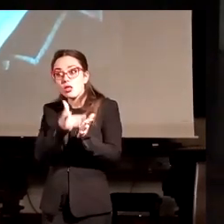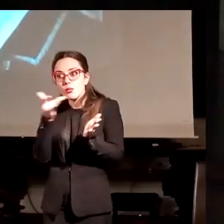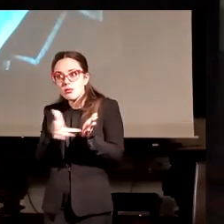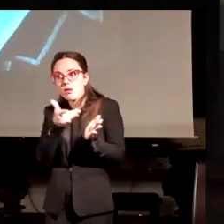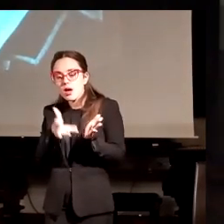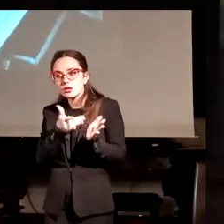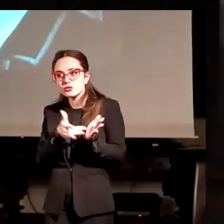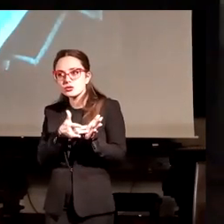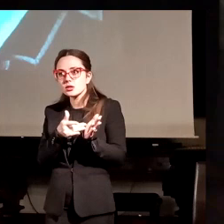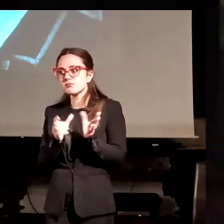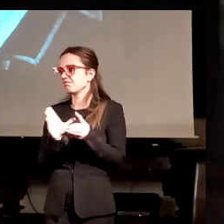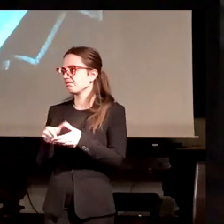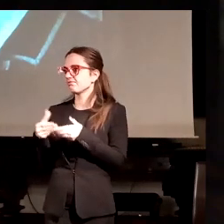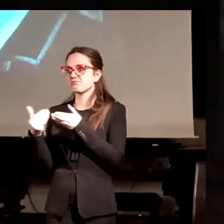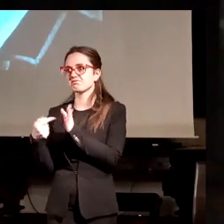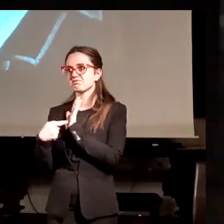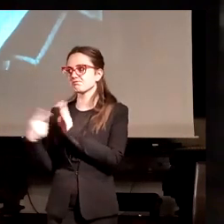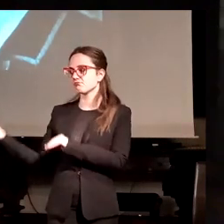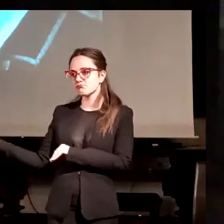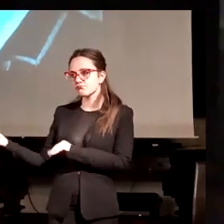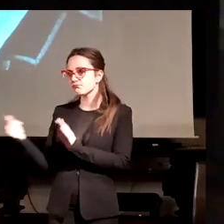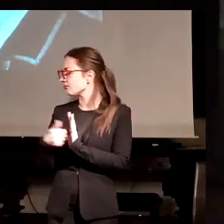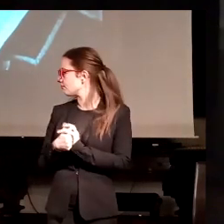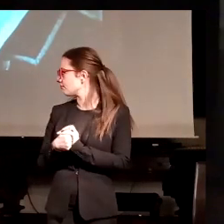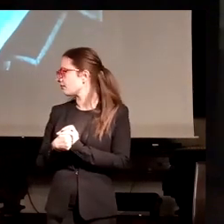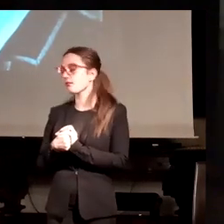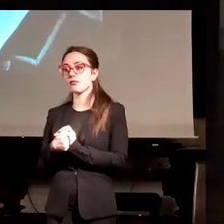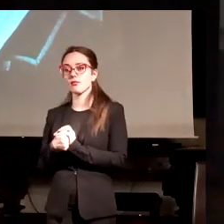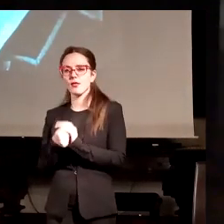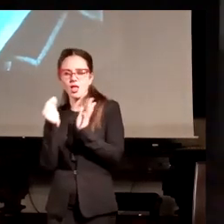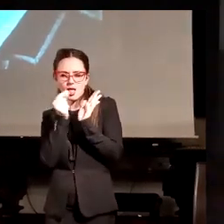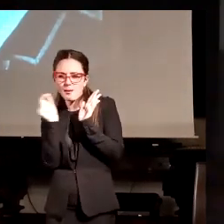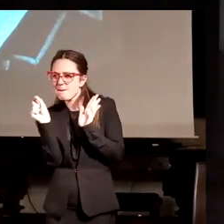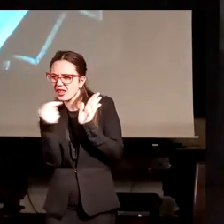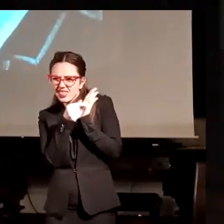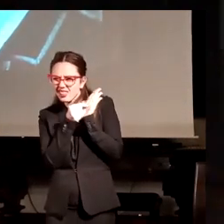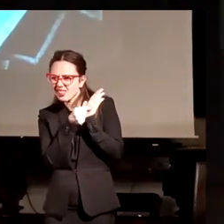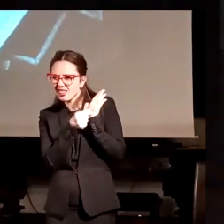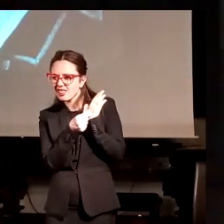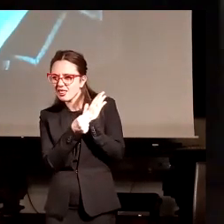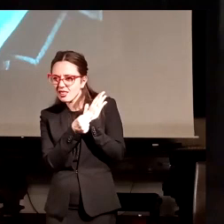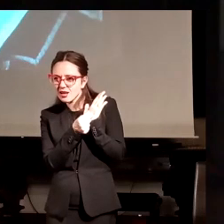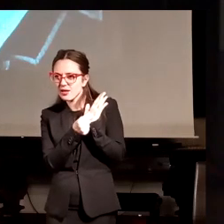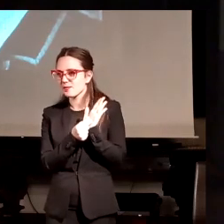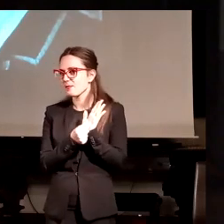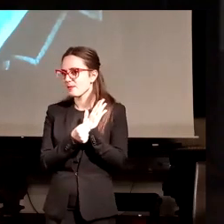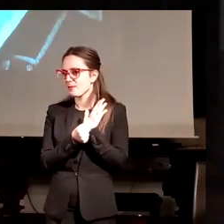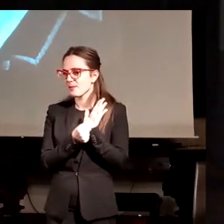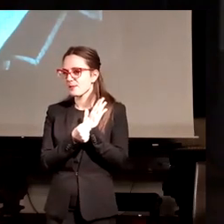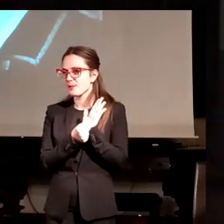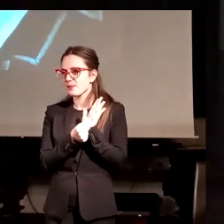non so se si vede da lì in carattere da diventare ciechi dopo massimo 100 pagine